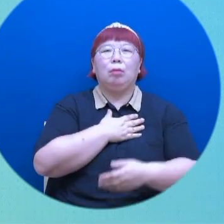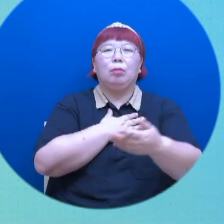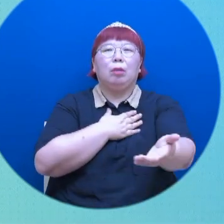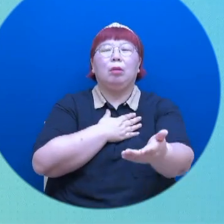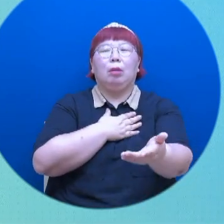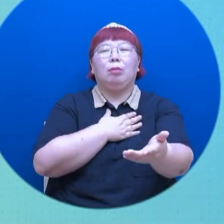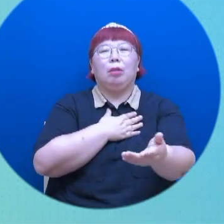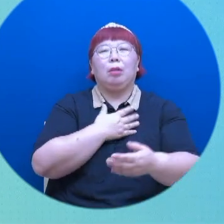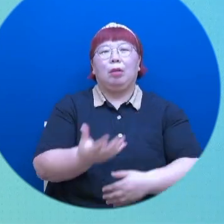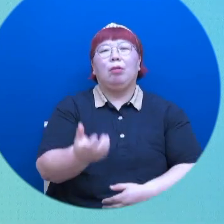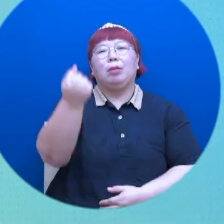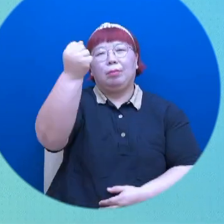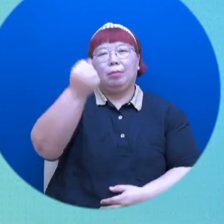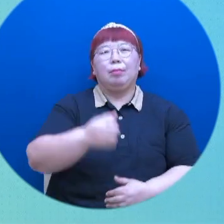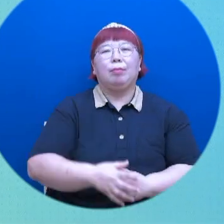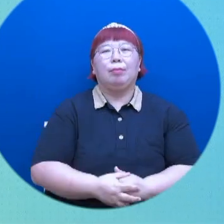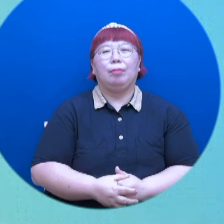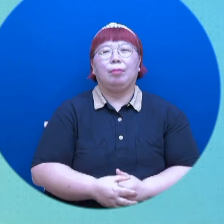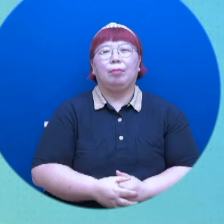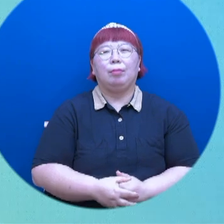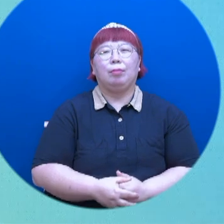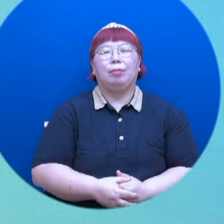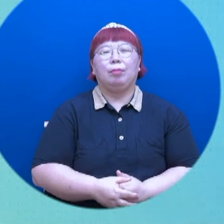여러분의 것입니다.